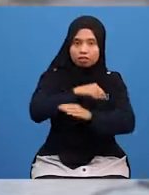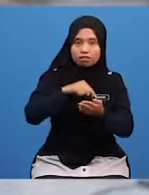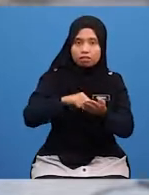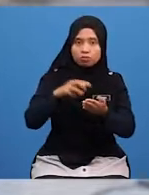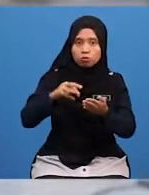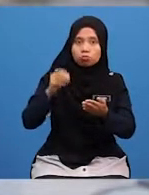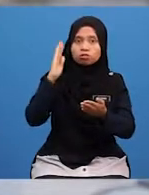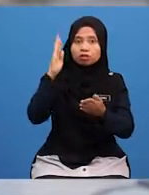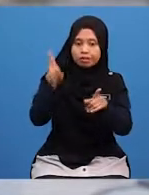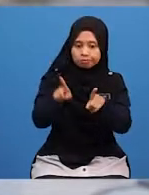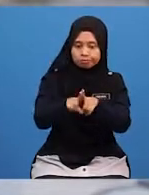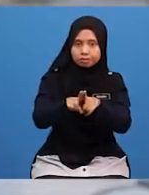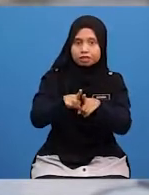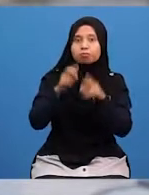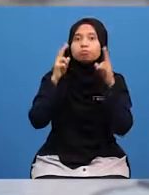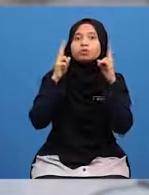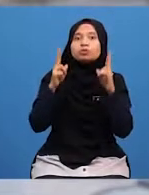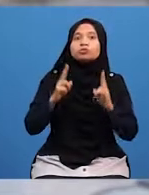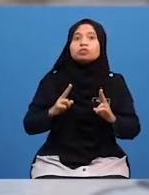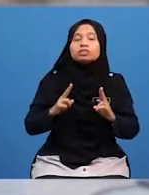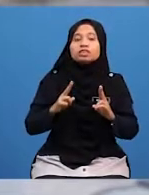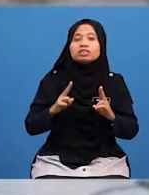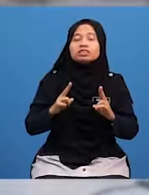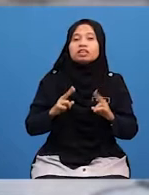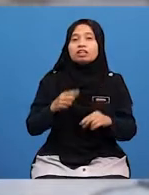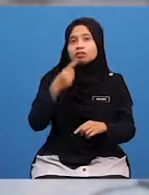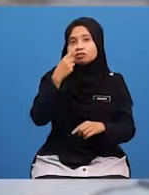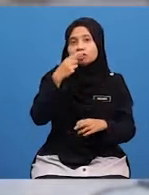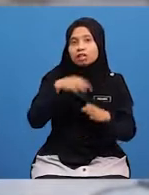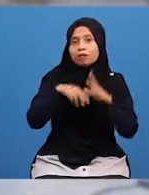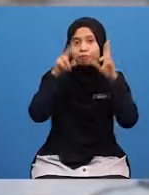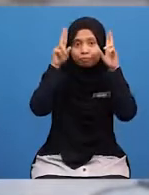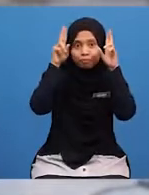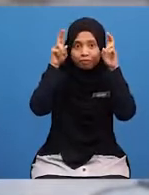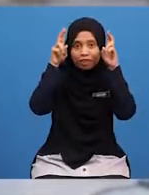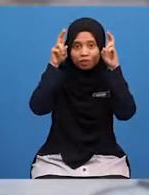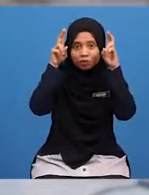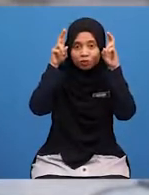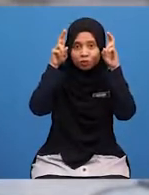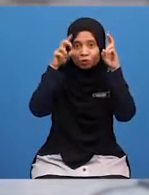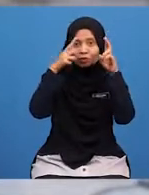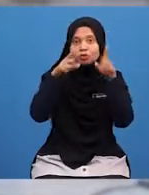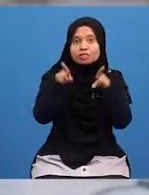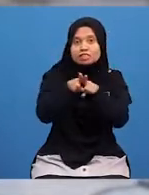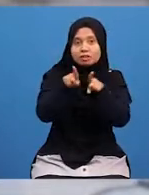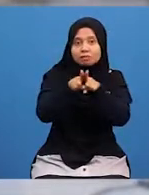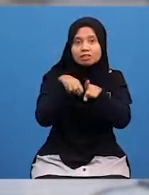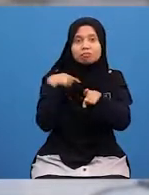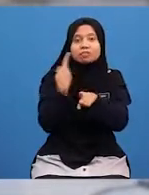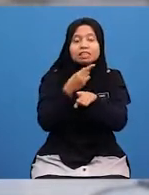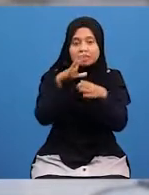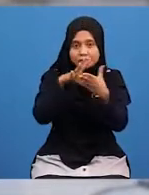murid-murid akan bersama ustazah iaitu Ustazah Hafizah binti Idris dalam topik yang sangat menarik untuk sama-sama kita